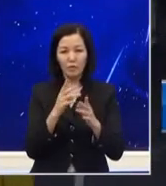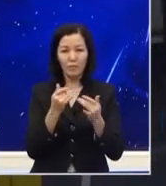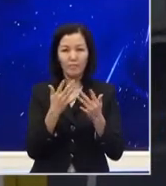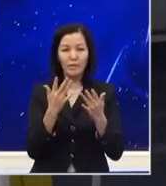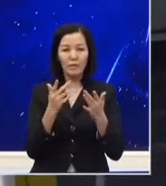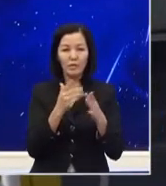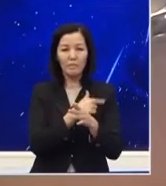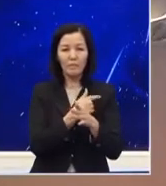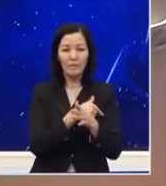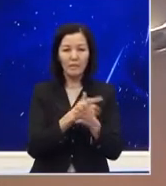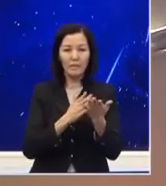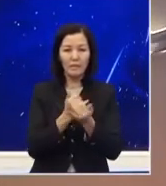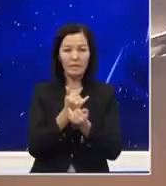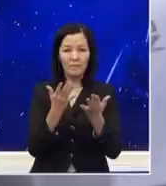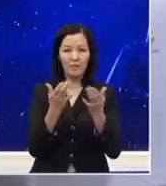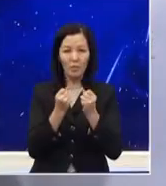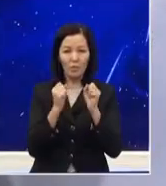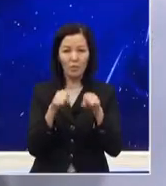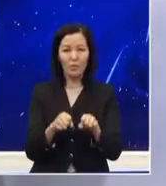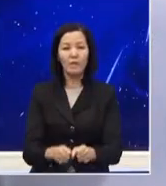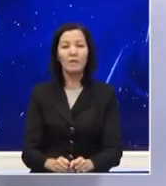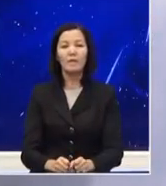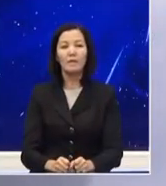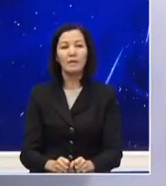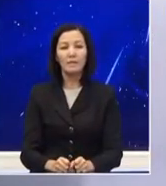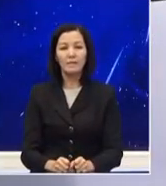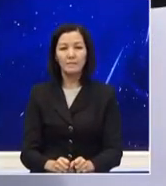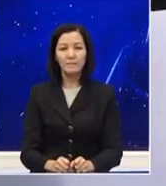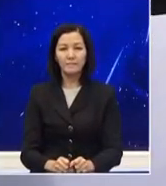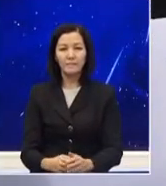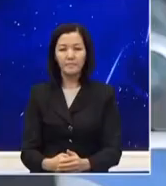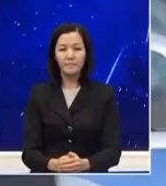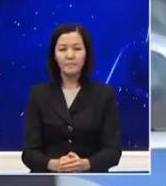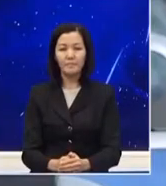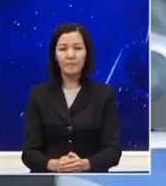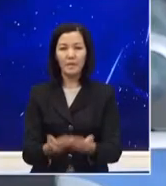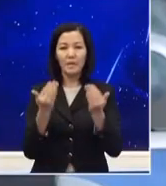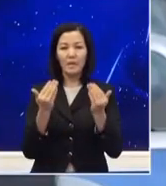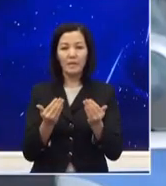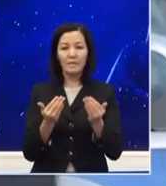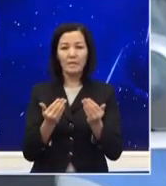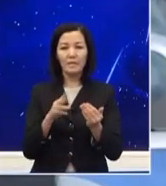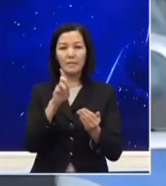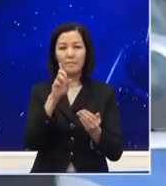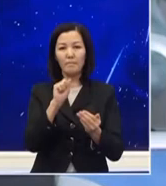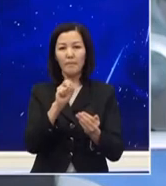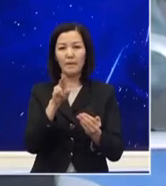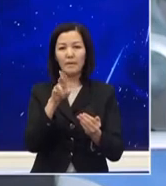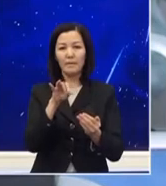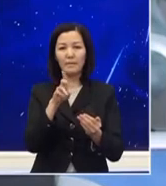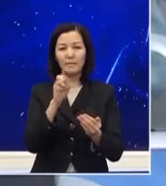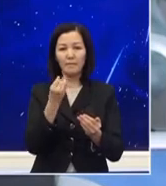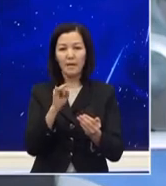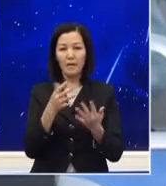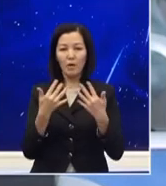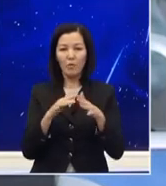медициналық қызмет ала алады. Қазір тұрған жеріміз Бақтыбай ауылы. Бақтыбай ауылында